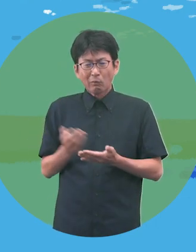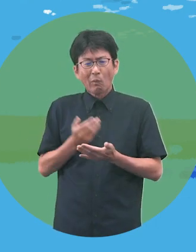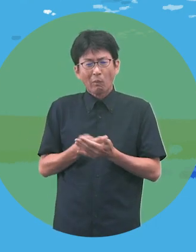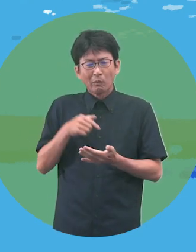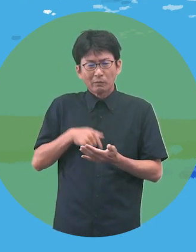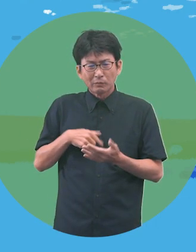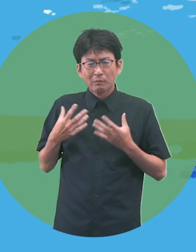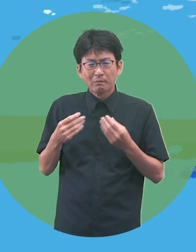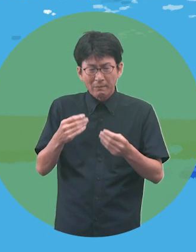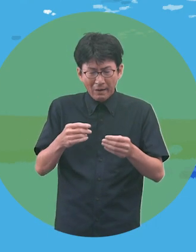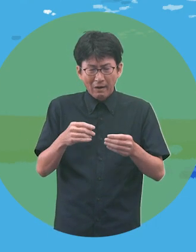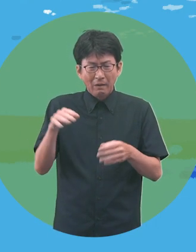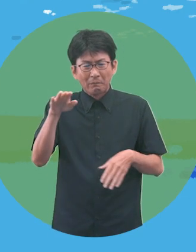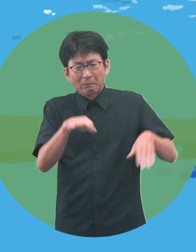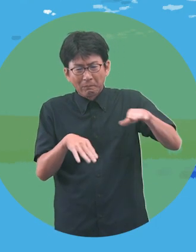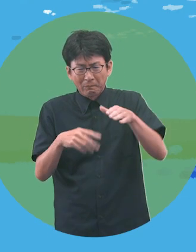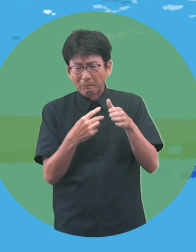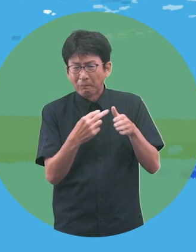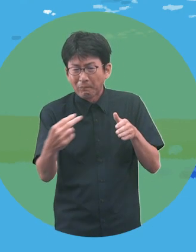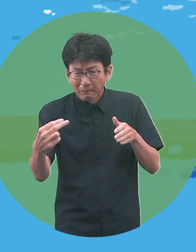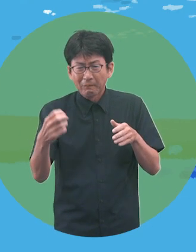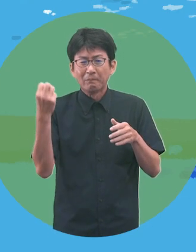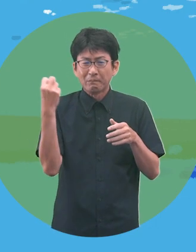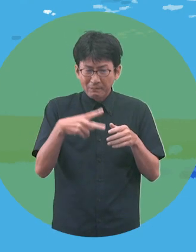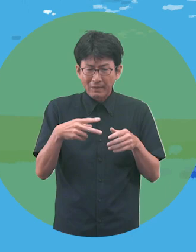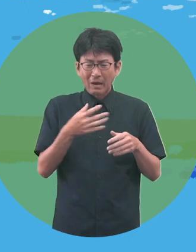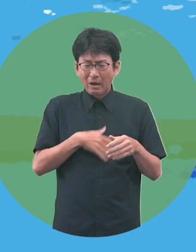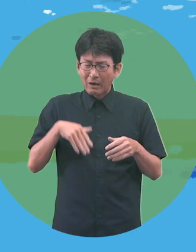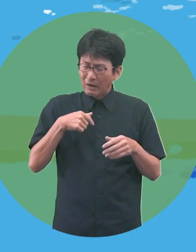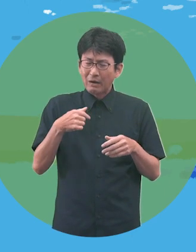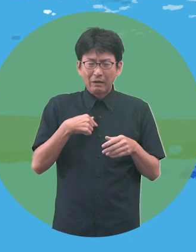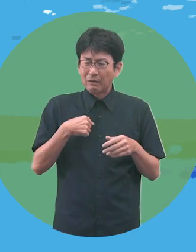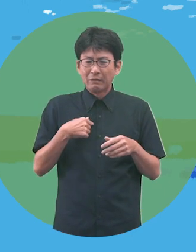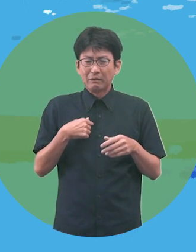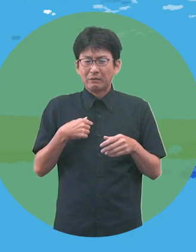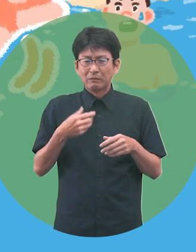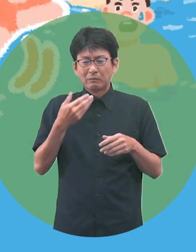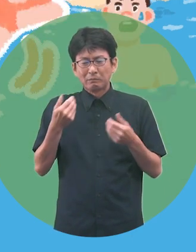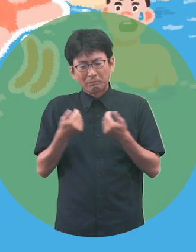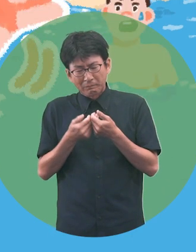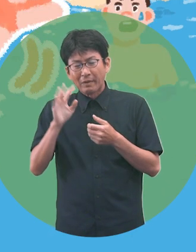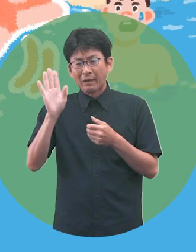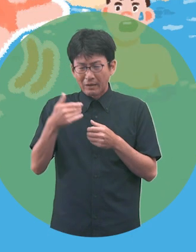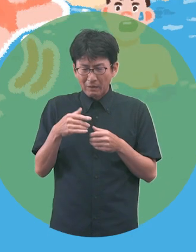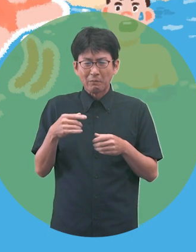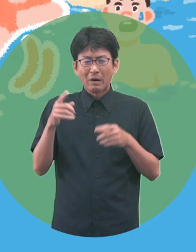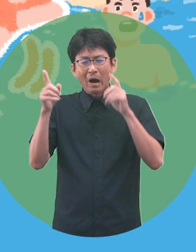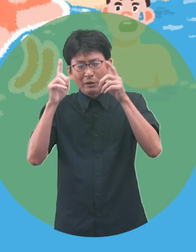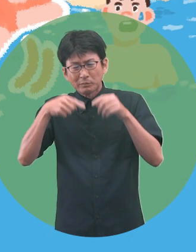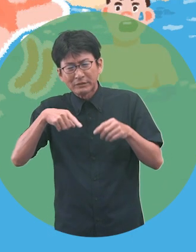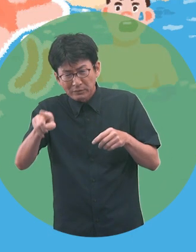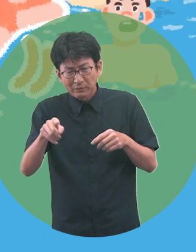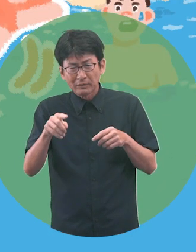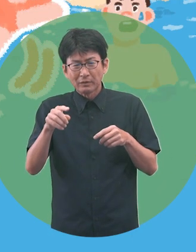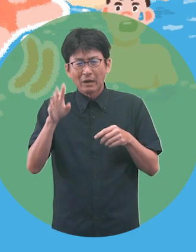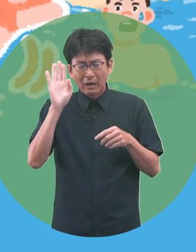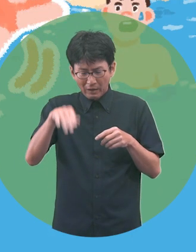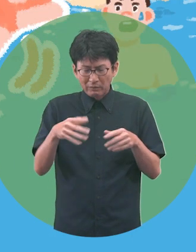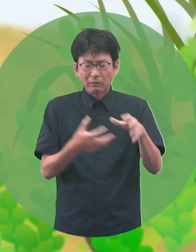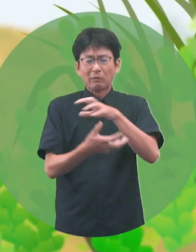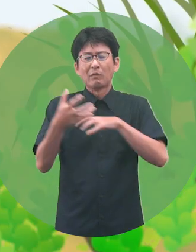泳いだり、体調不良だと分かっていながらも無理にマリンスポーツをやって事故につながるケースが後を絶ち